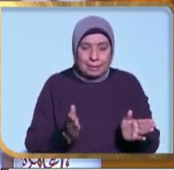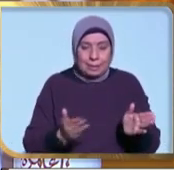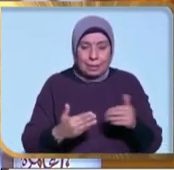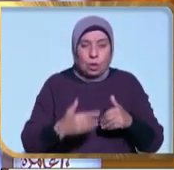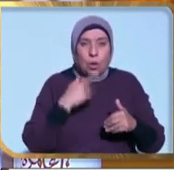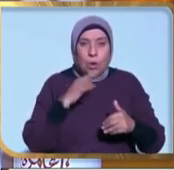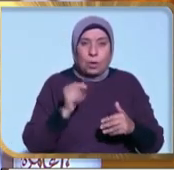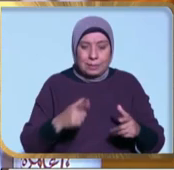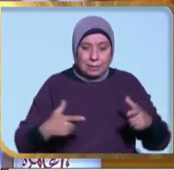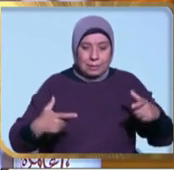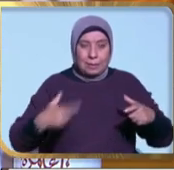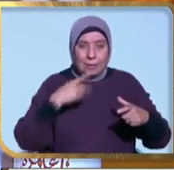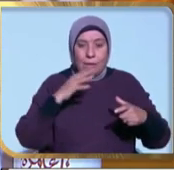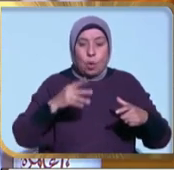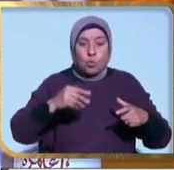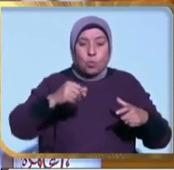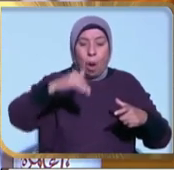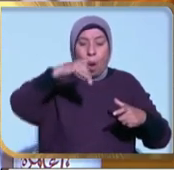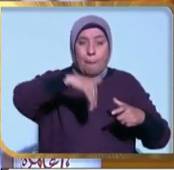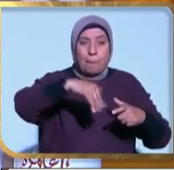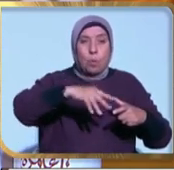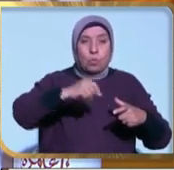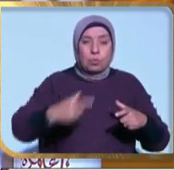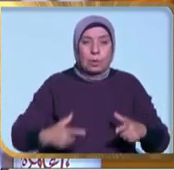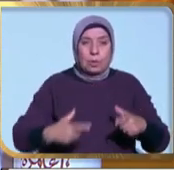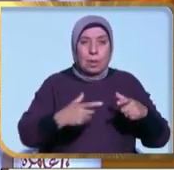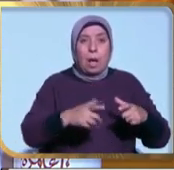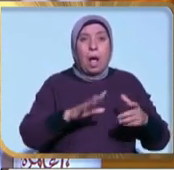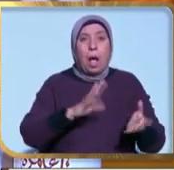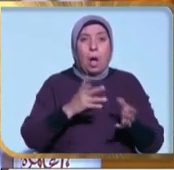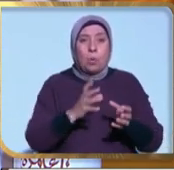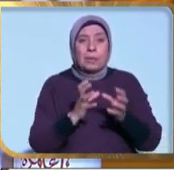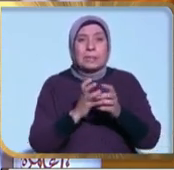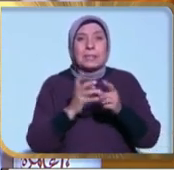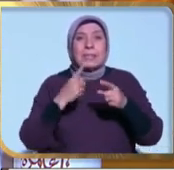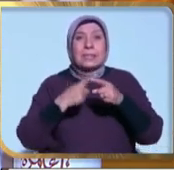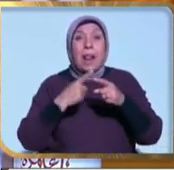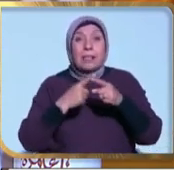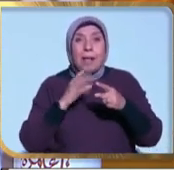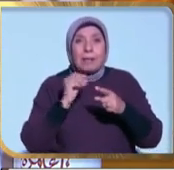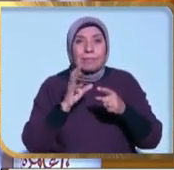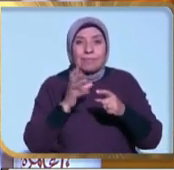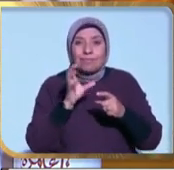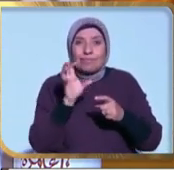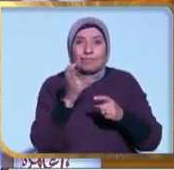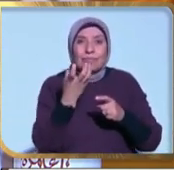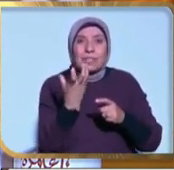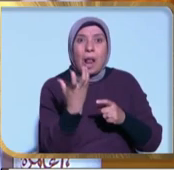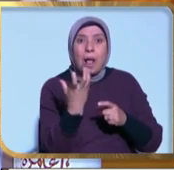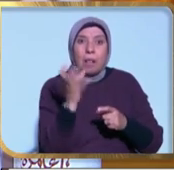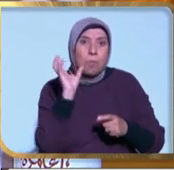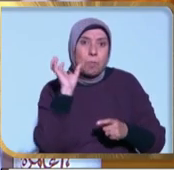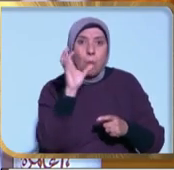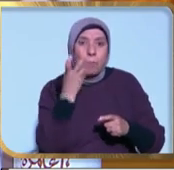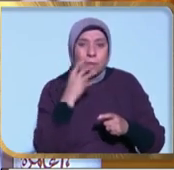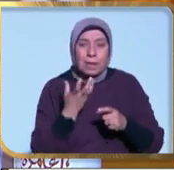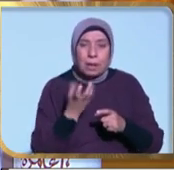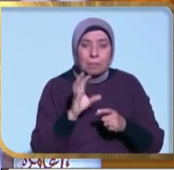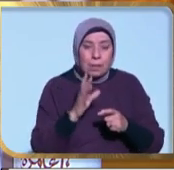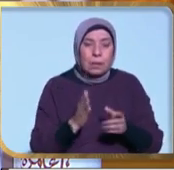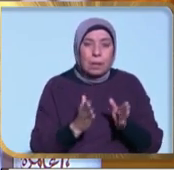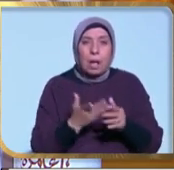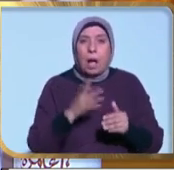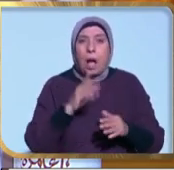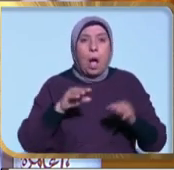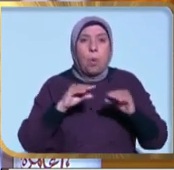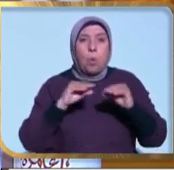تراب تراب نظيف طاهر او زلطه كبيره او مجموعه من الزلط يعني شيء من الارض او قطعه رخام